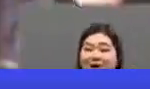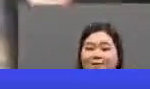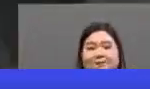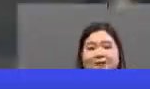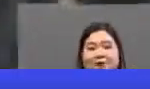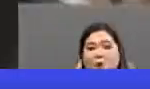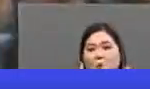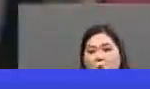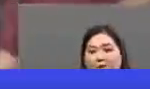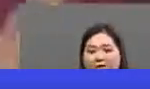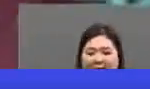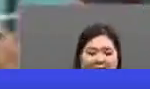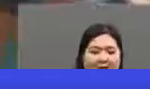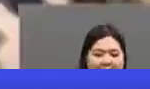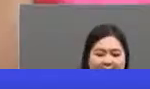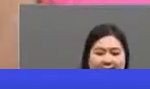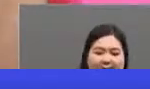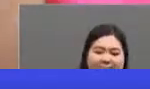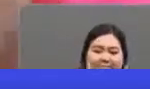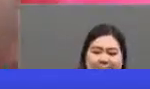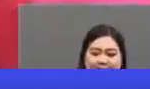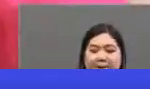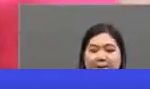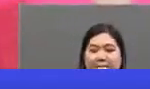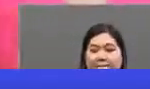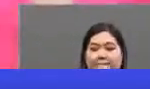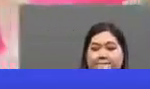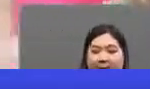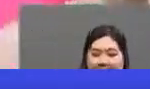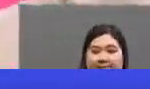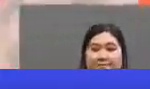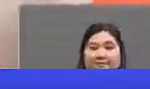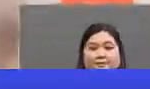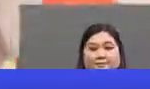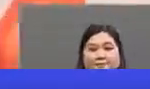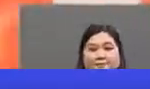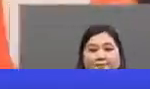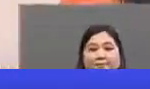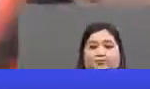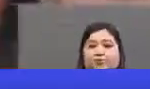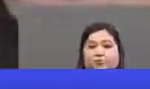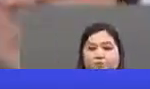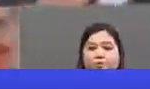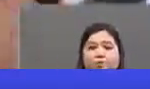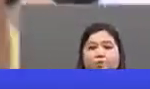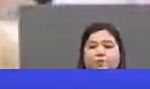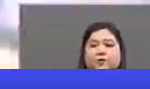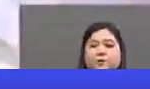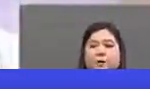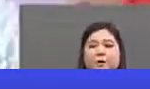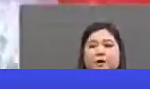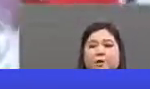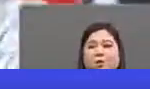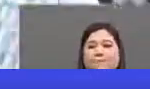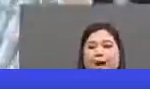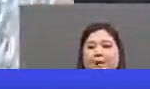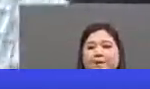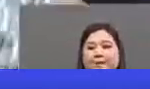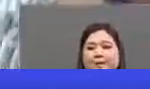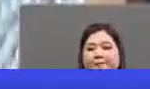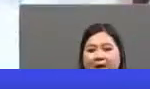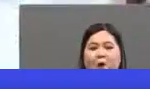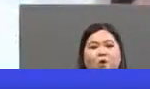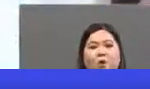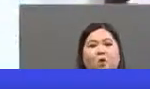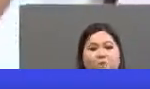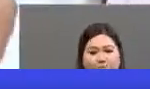รัดเกล้าเองนะคะก็บอกว่ายืนยันว่ากฎหมายเกี่ยวกับสมรสเท่าเทียมนี้เอาจริงเอาจังกับเรื่องนี้ค่ะแล้ว